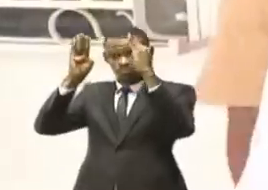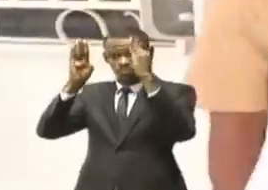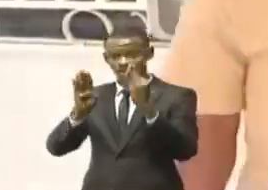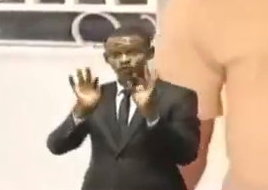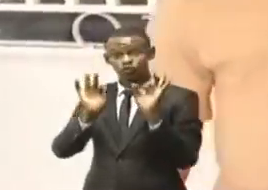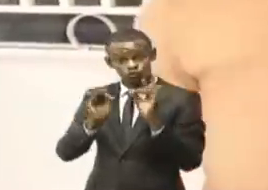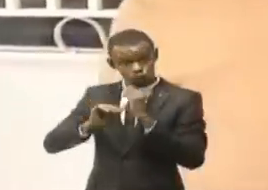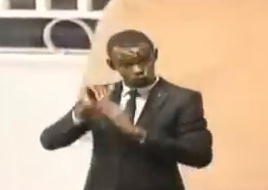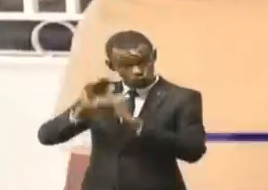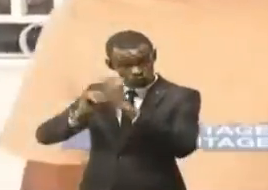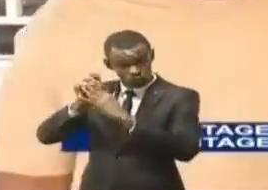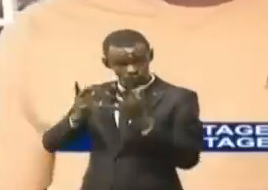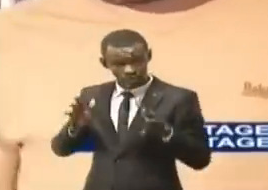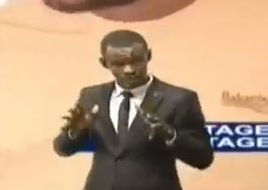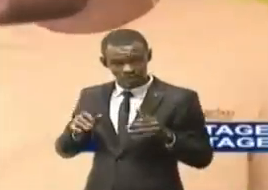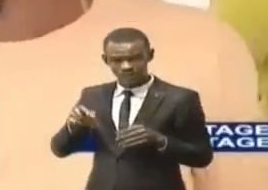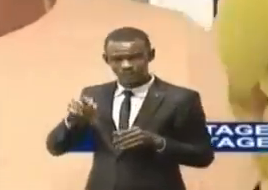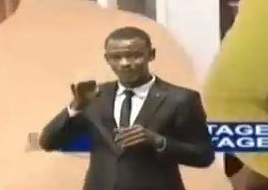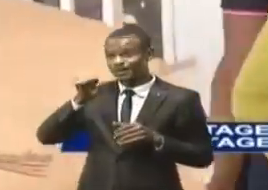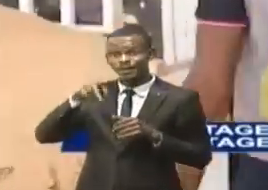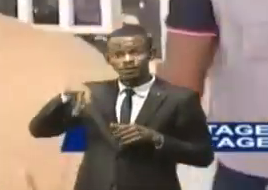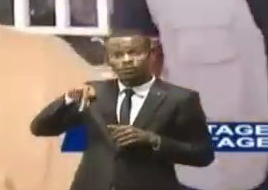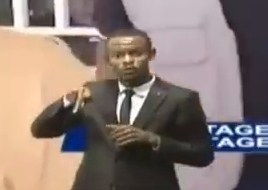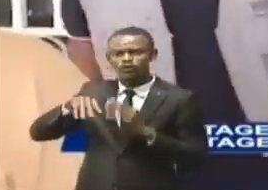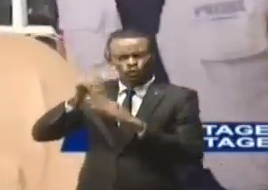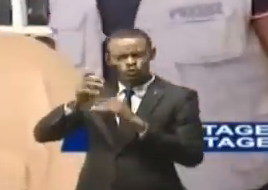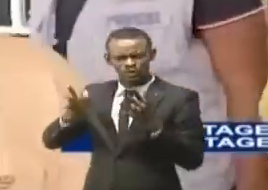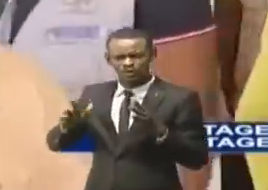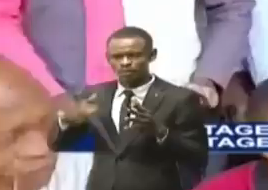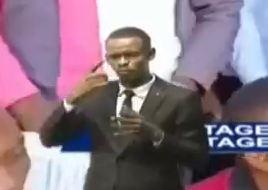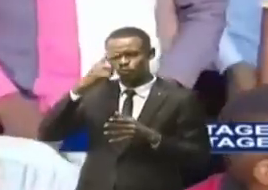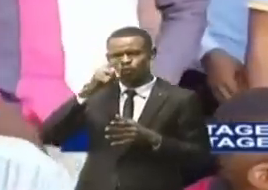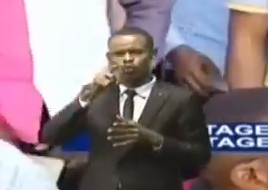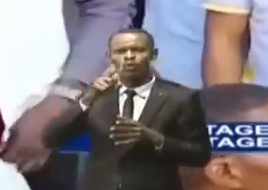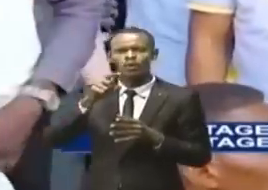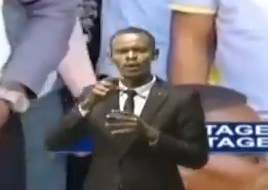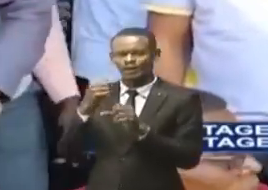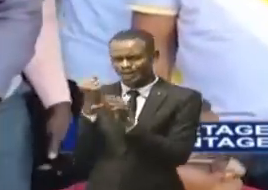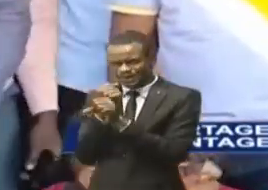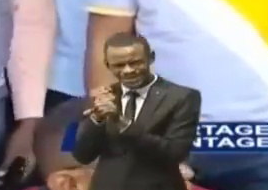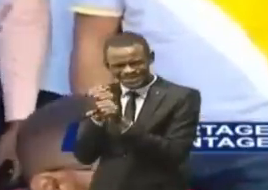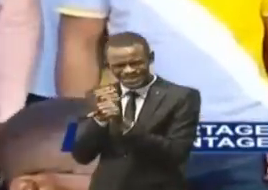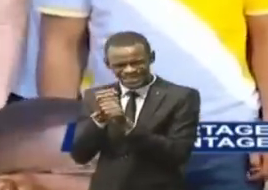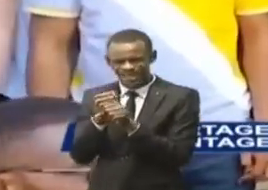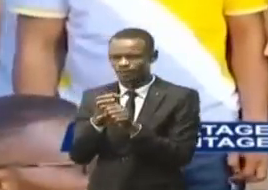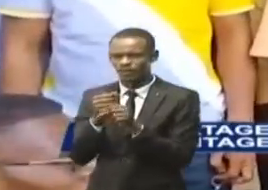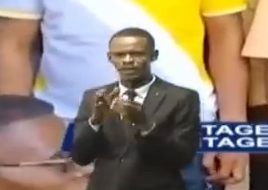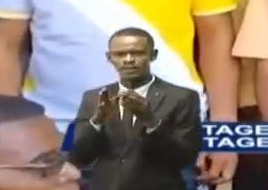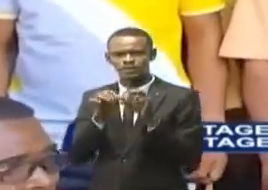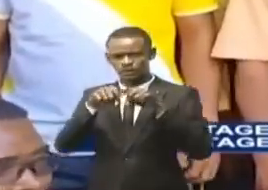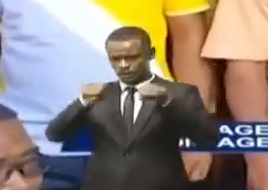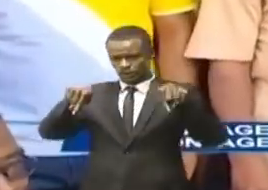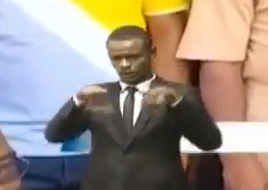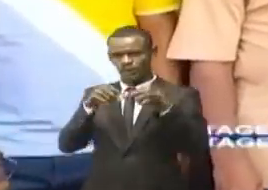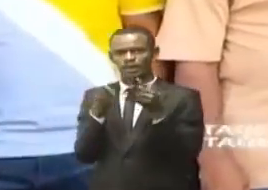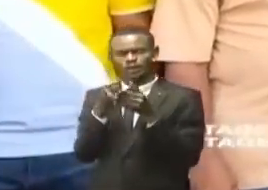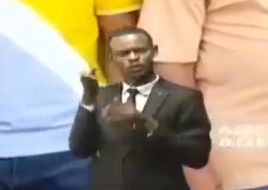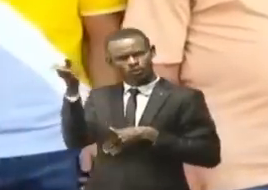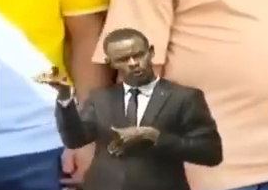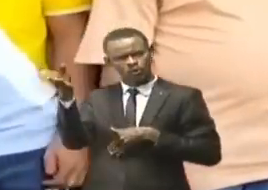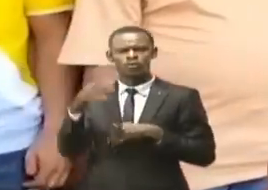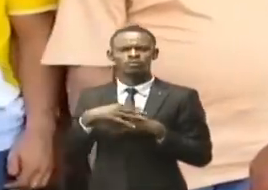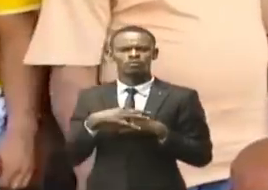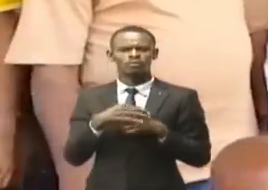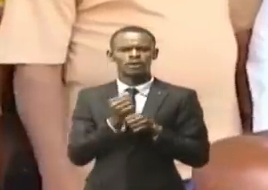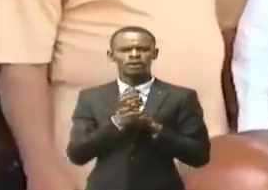directeur provincial de l'Office des routes pour abriter le laboratoire des travaux publics et la grande salle des réunions, à la grande satisfaction des